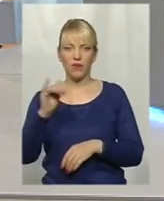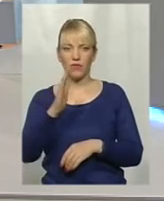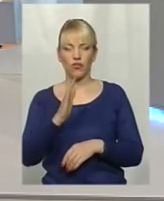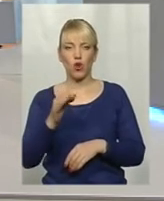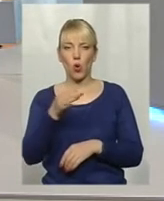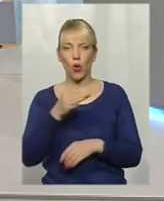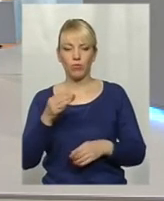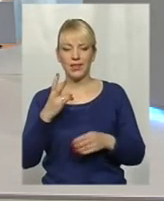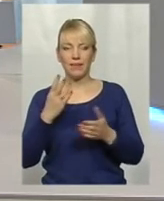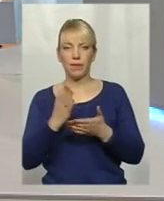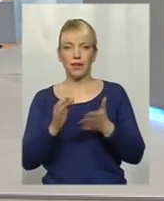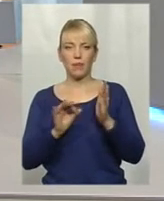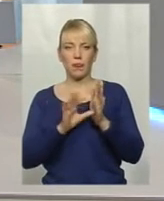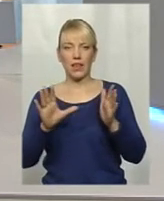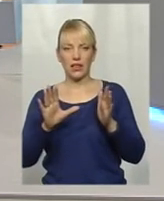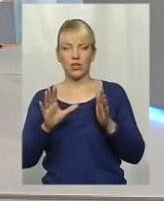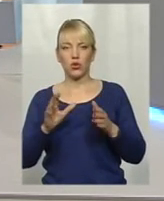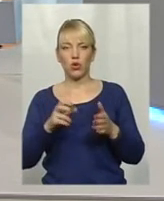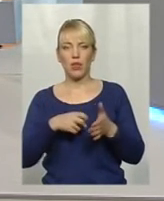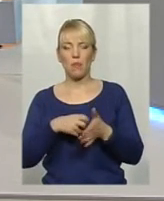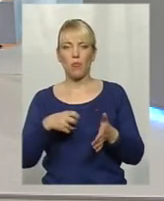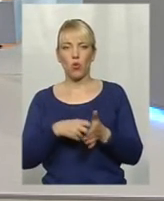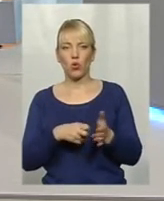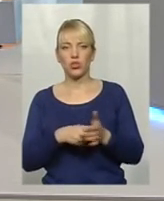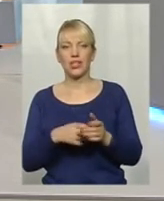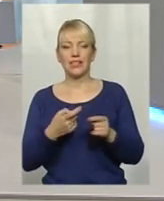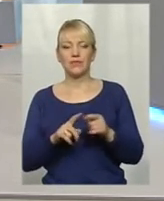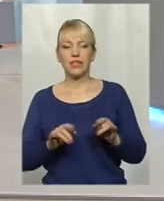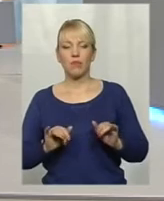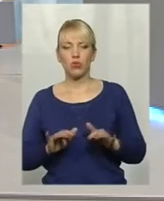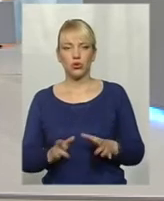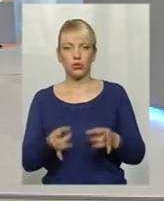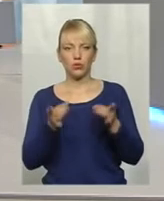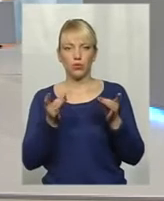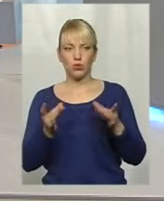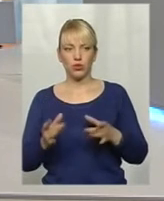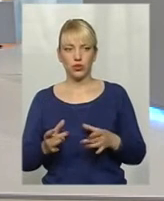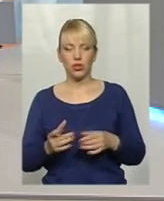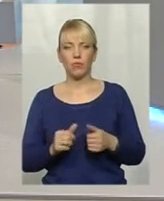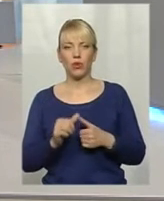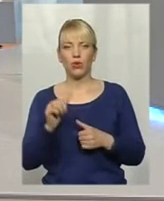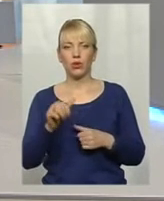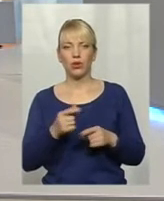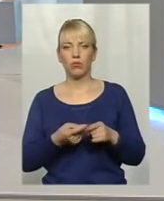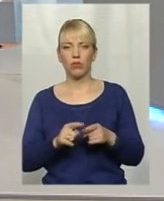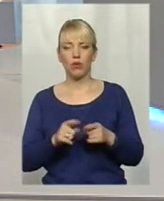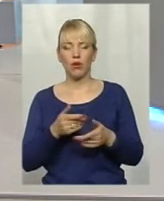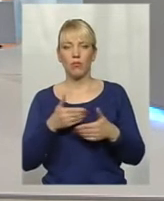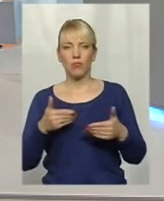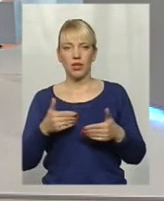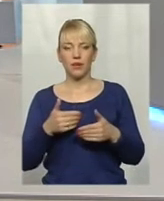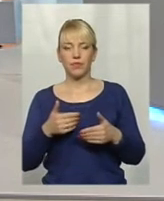електронною поштою, і таким чином здійснюється реєстрація тобто на місцях. Тобто процедура максимально спрощена. Крім того, також ми задіяли наші